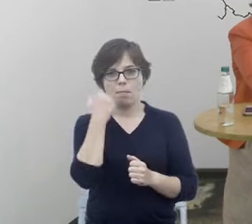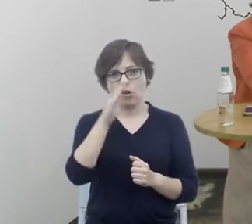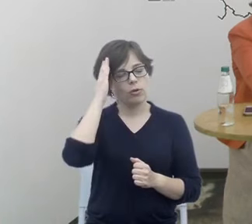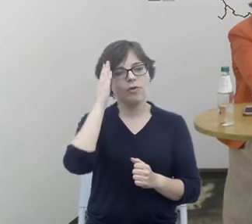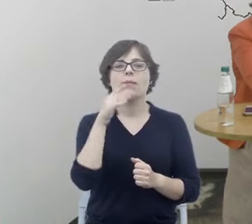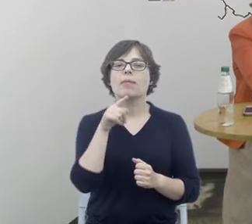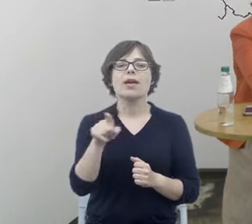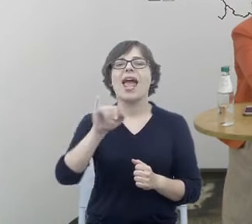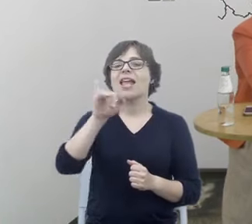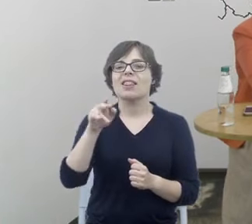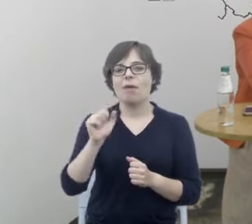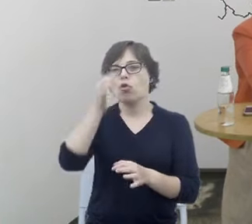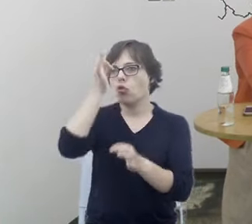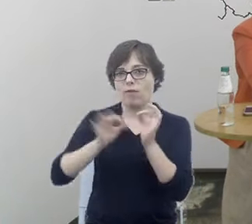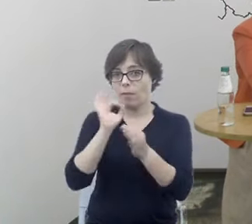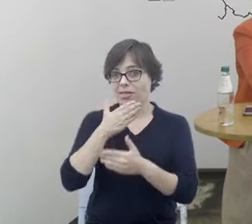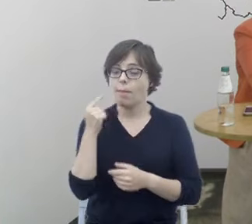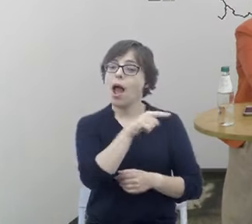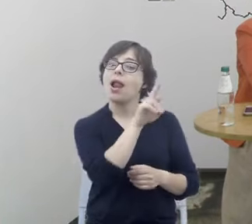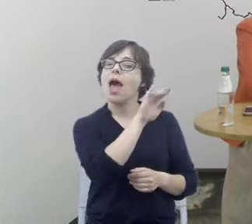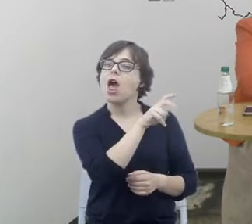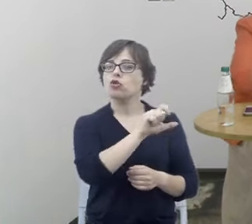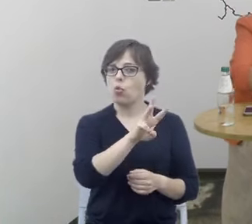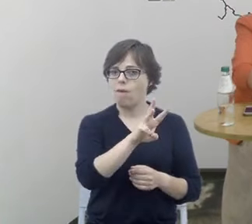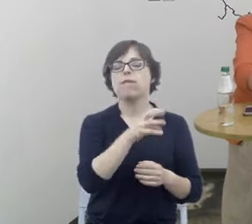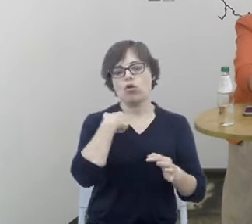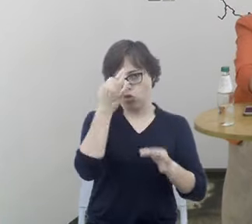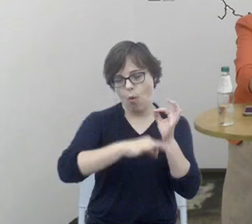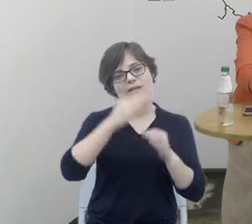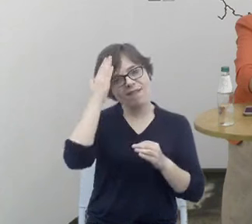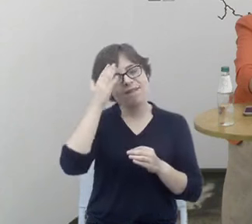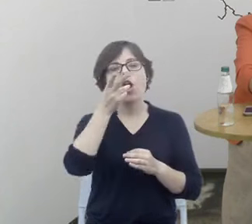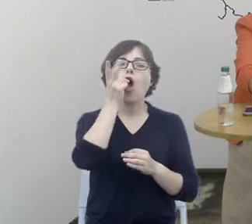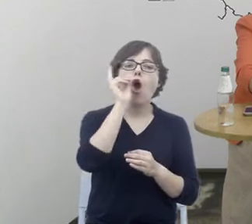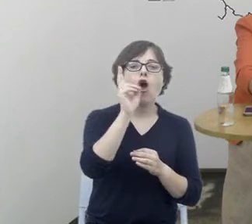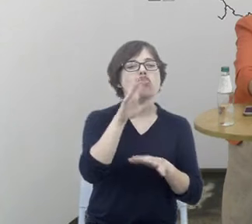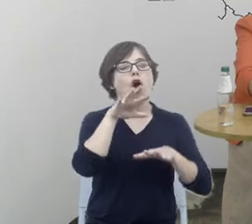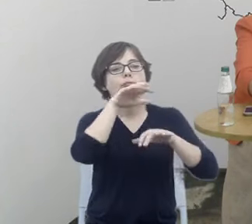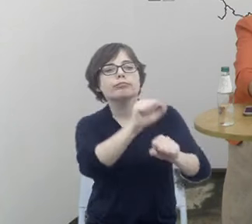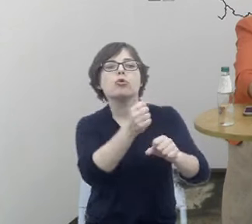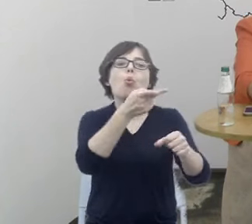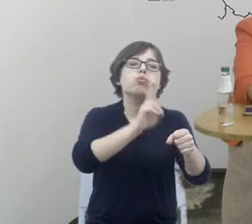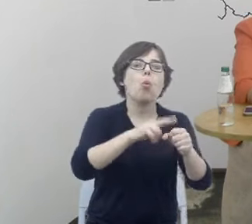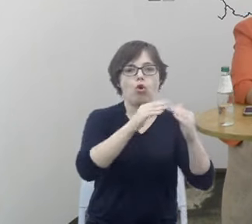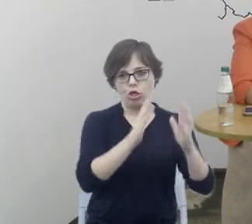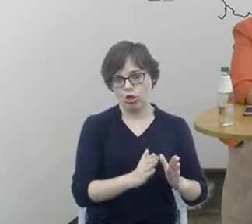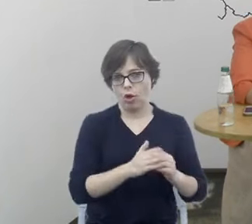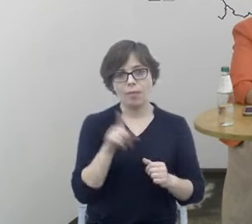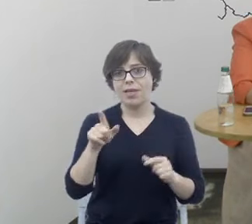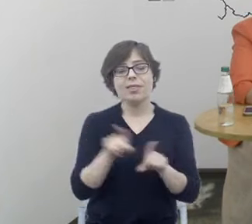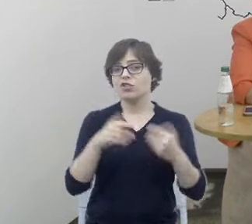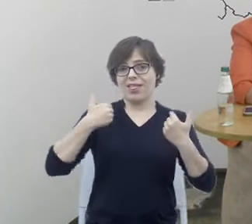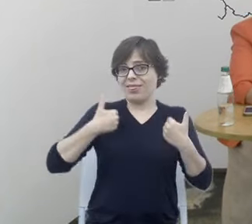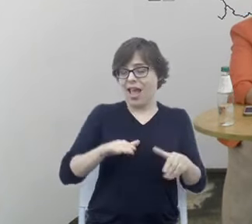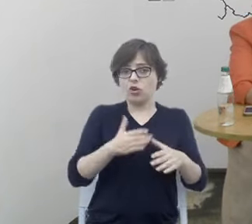niestety nie mamy tak dokładnego. W Radziłowie dokładnie wiemy, kto przejął którą kamienicę i tak dalej. I nie chciał się podzielić